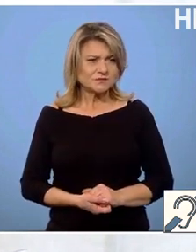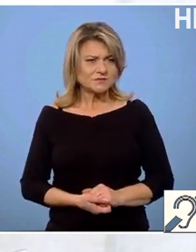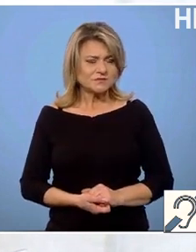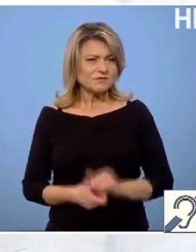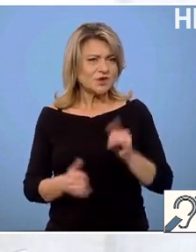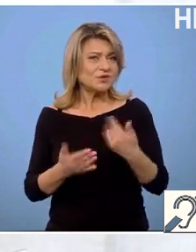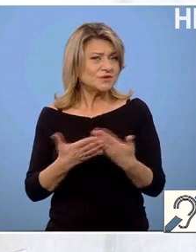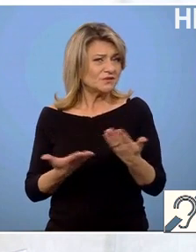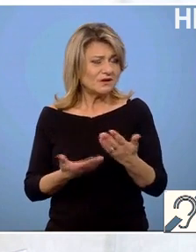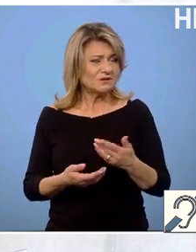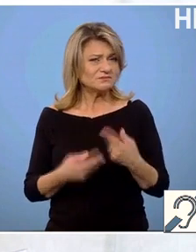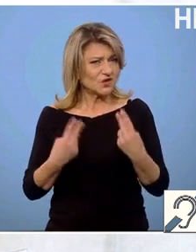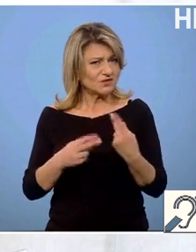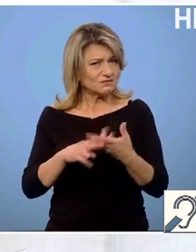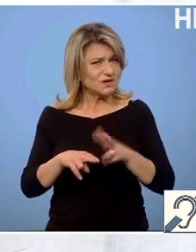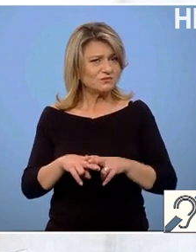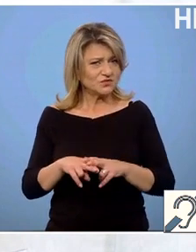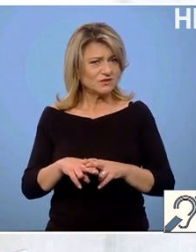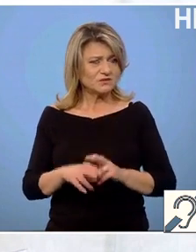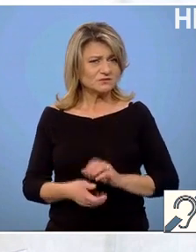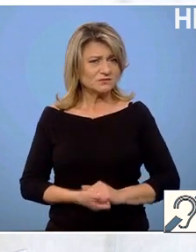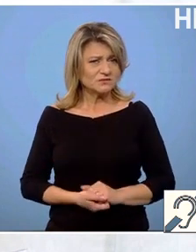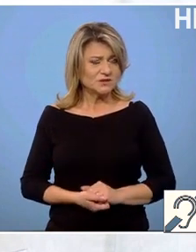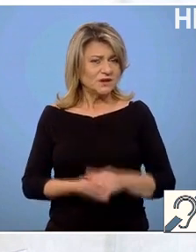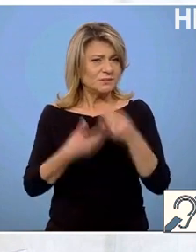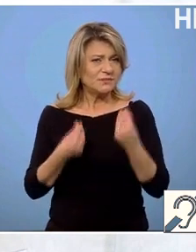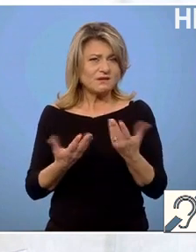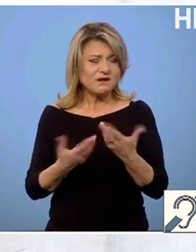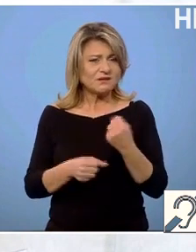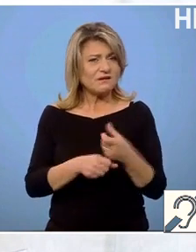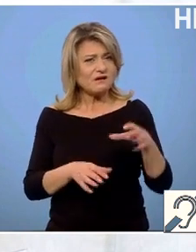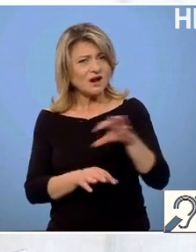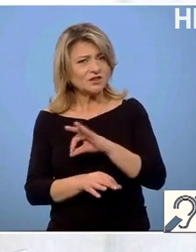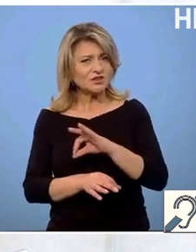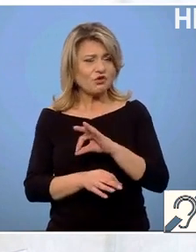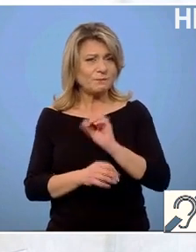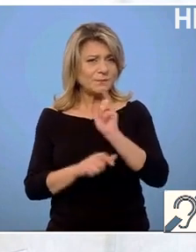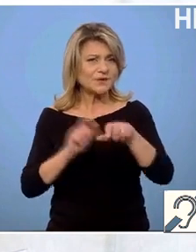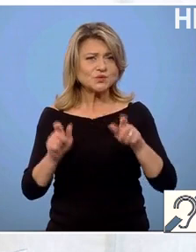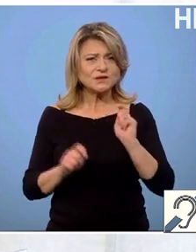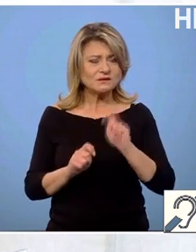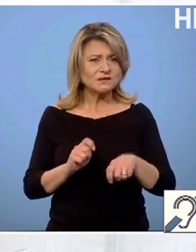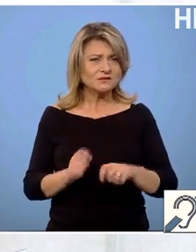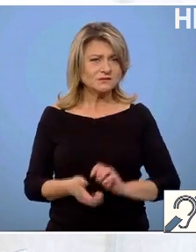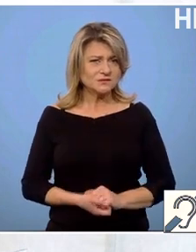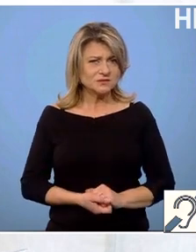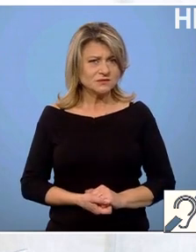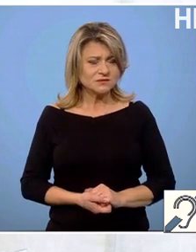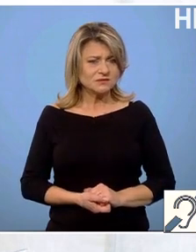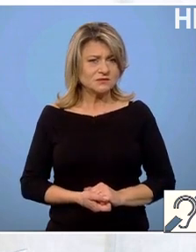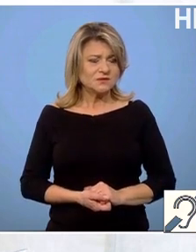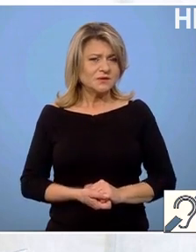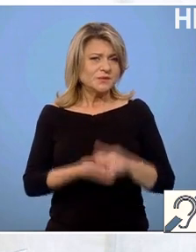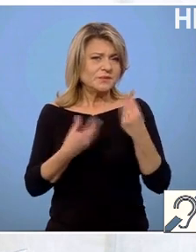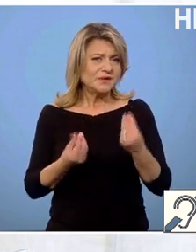Și pentru care contează mai mult binele pe care îl fac altora decât prea binele